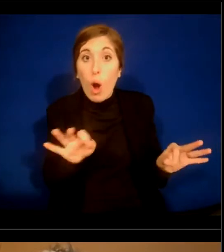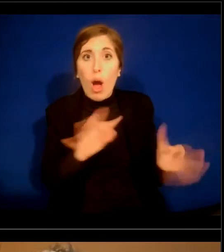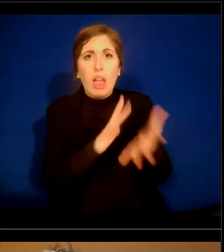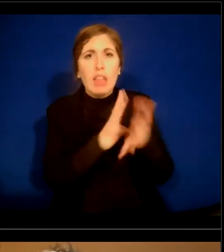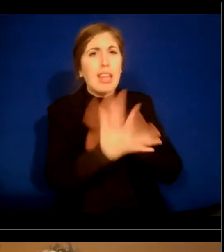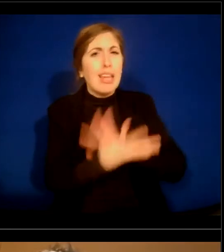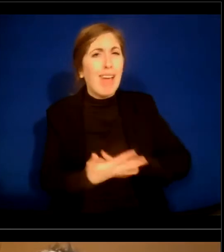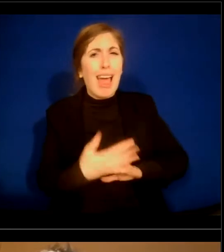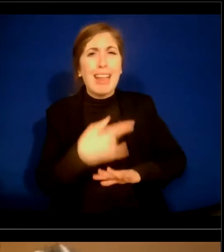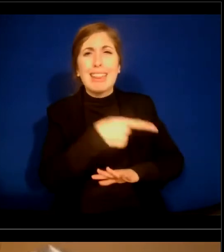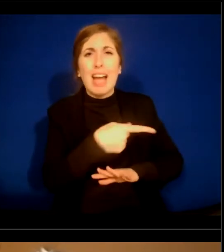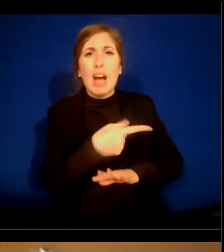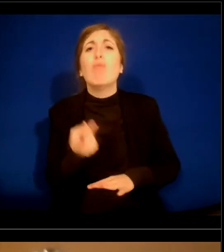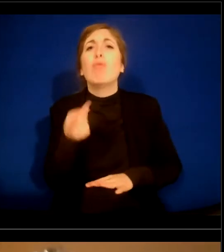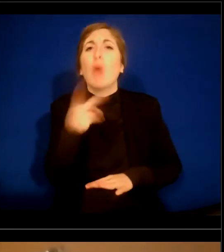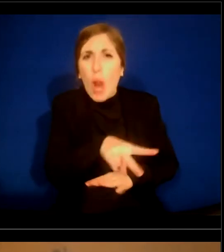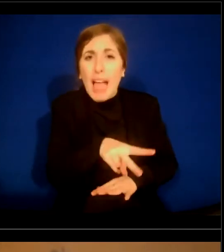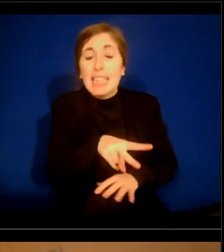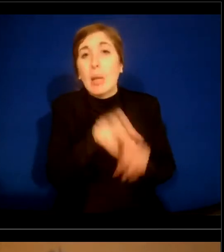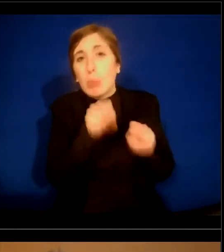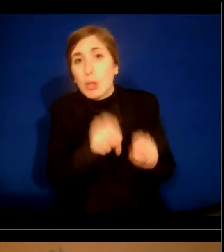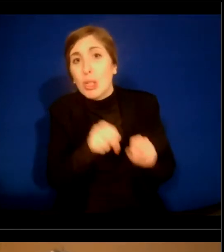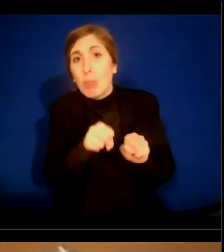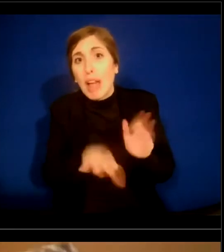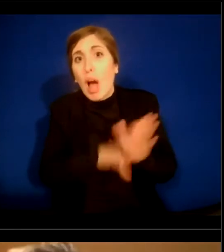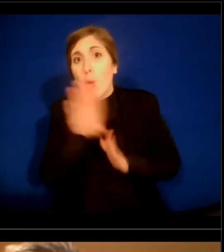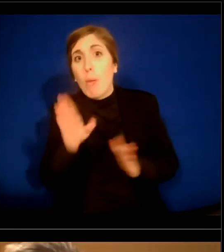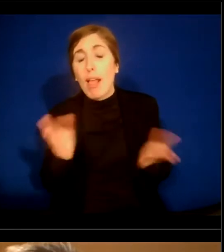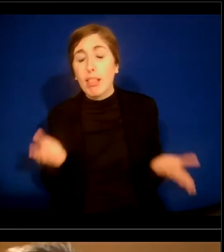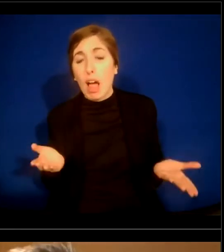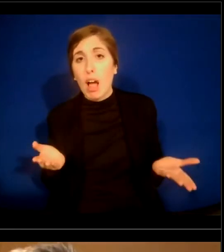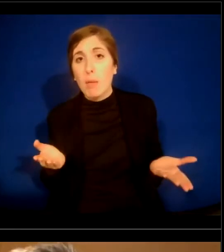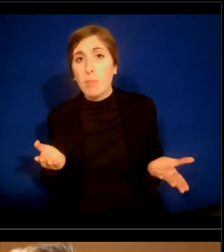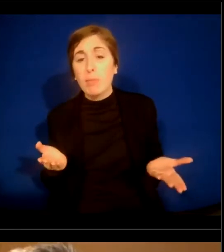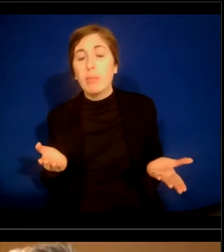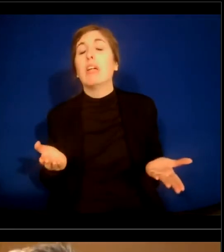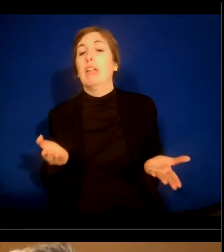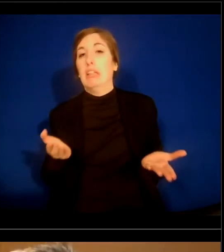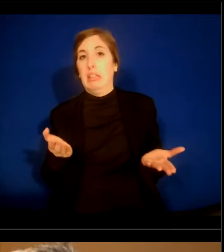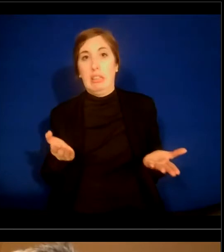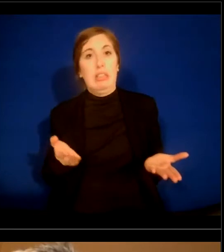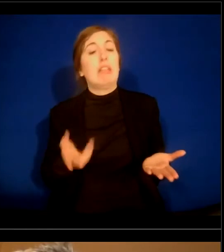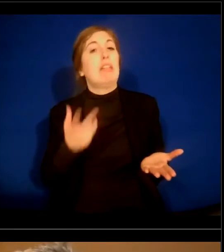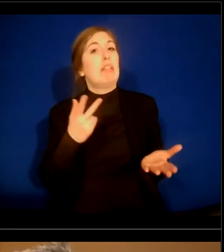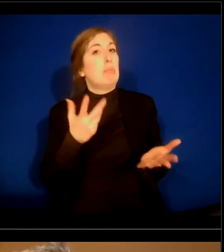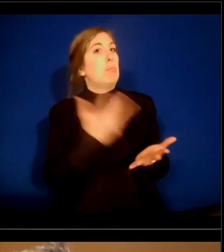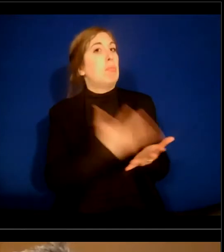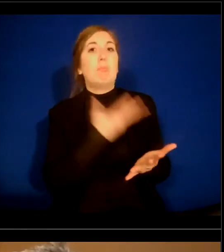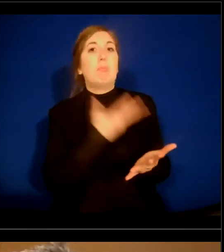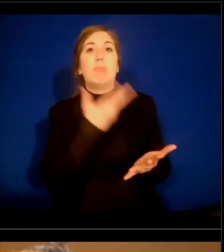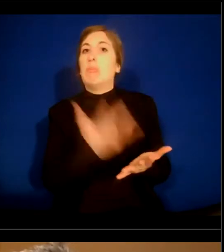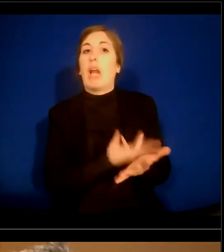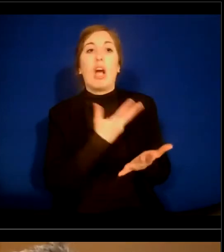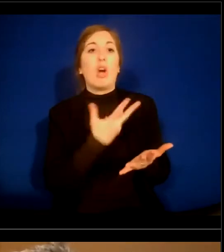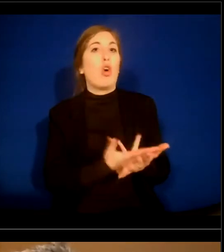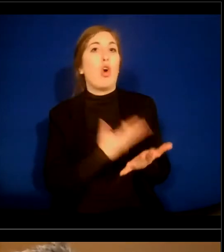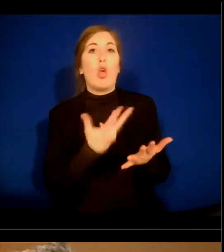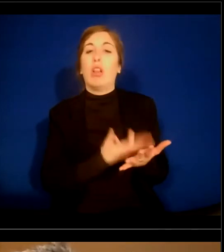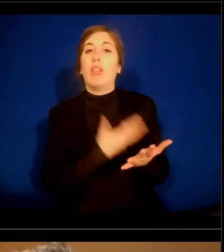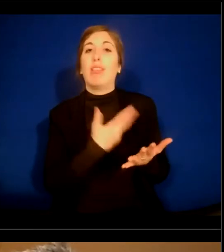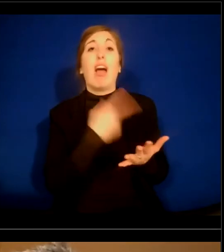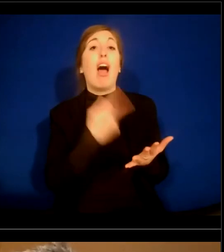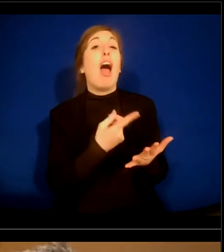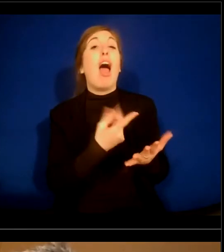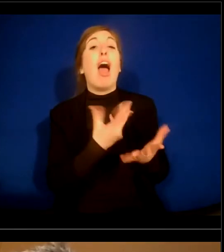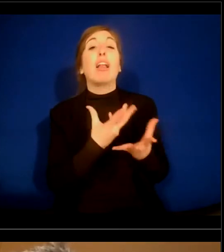potenziali altre violenze. Ci sono state dette, per l'appunto, che tante merci e tanto aiuto umanitario arrivato